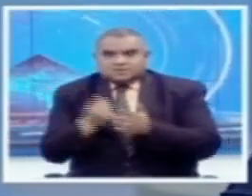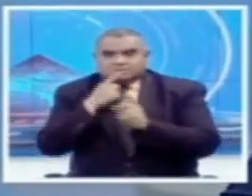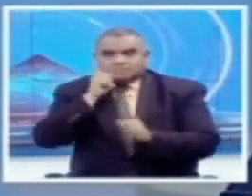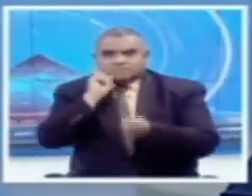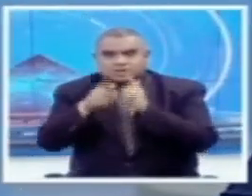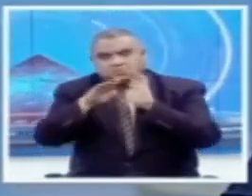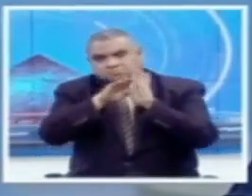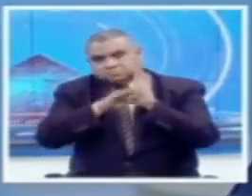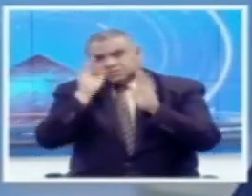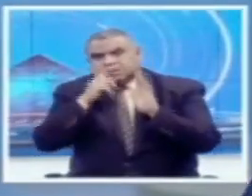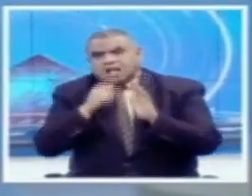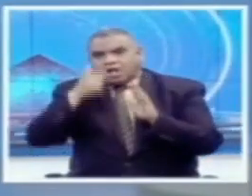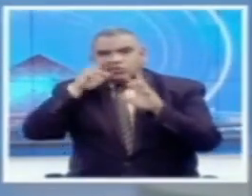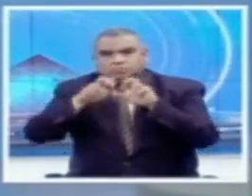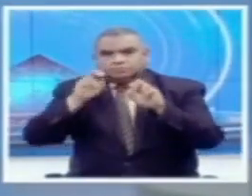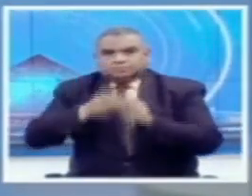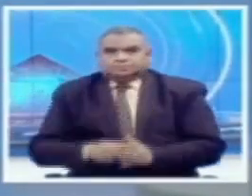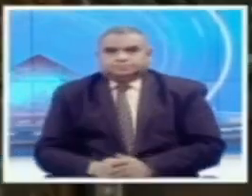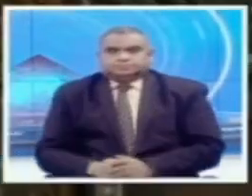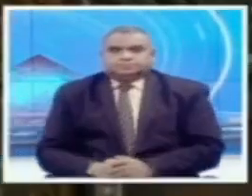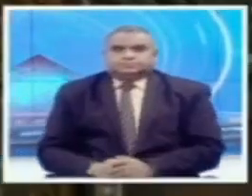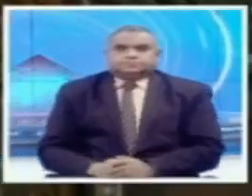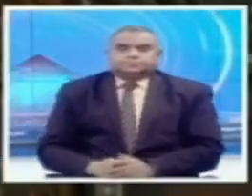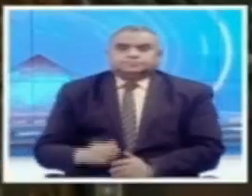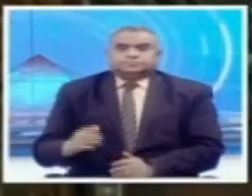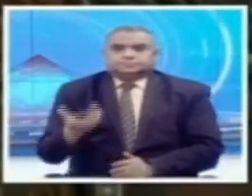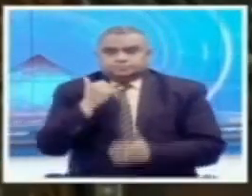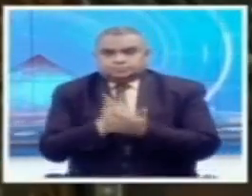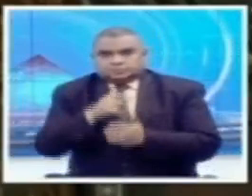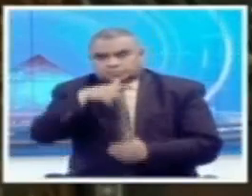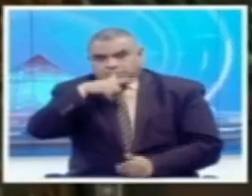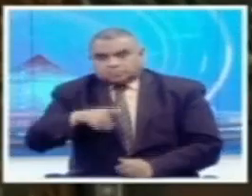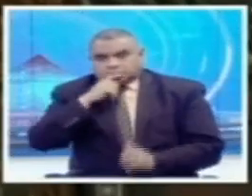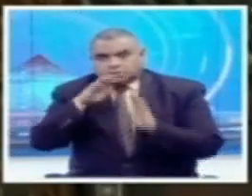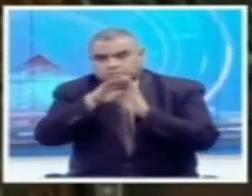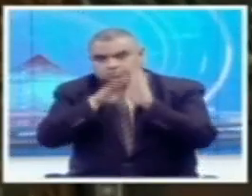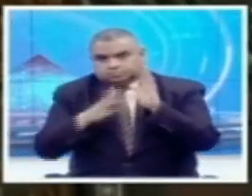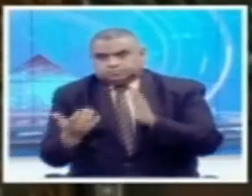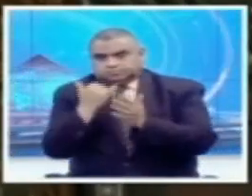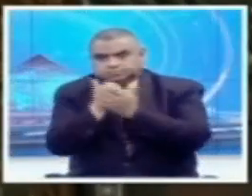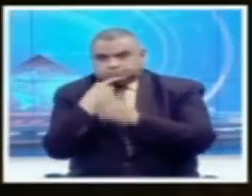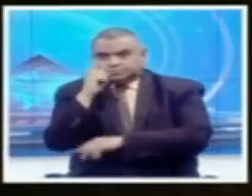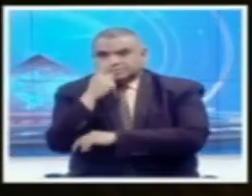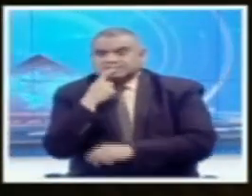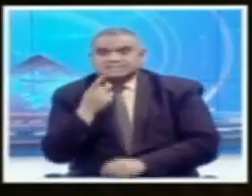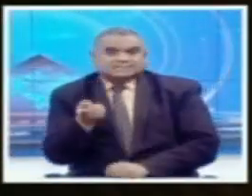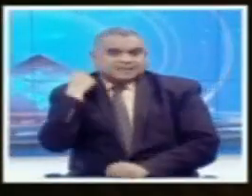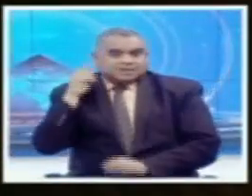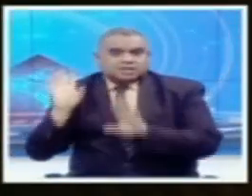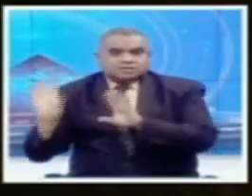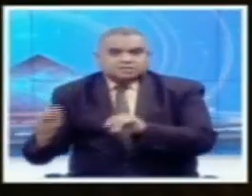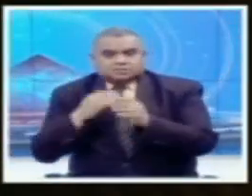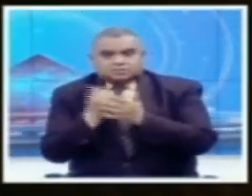تتوفر فيها الشروط. أقام الشعائر على نحو ما أقيمت به في العام الماضي من